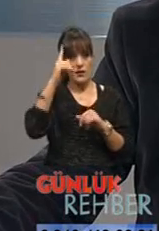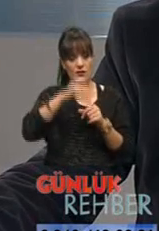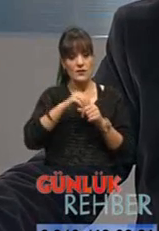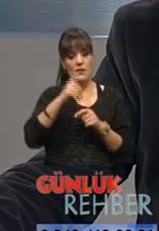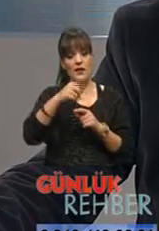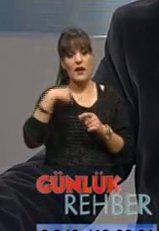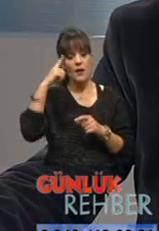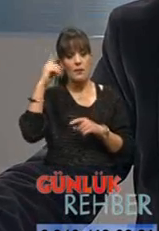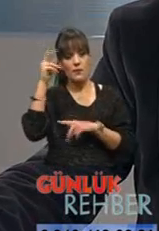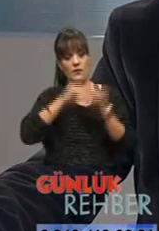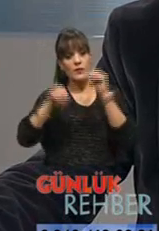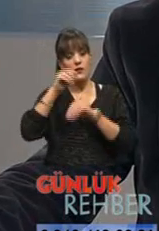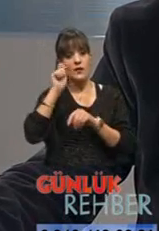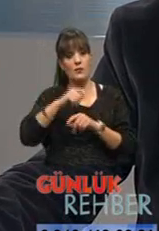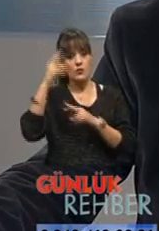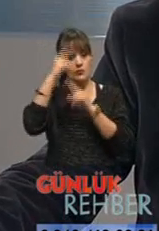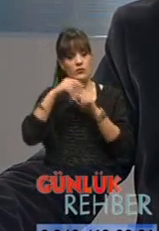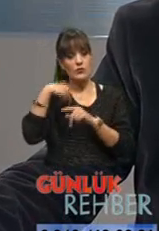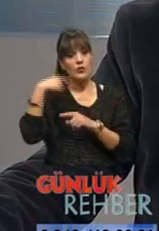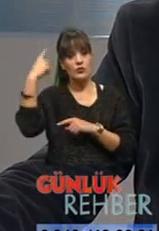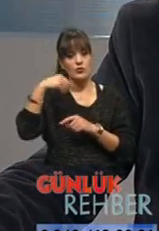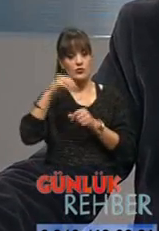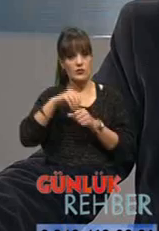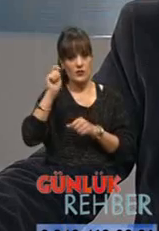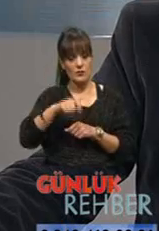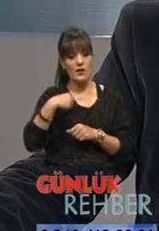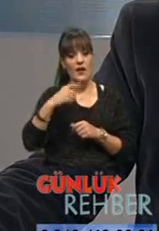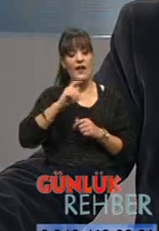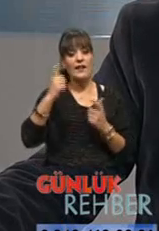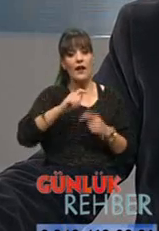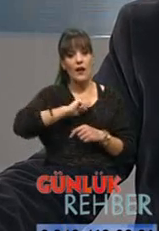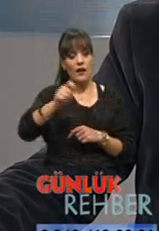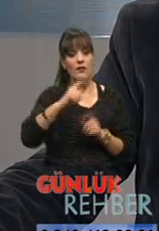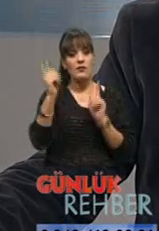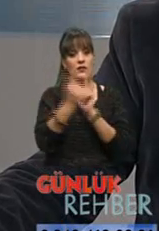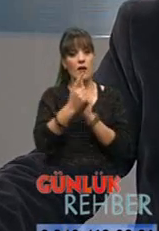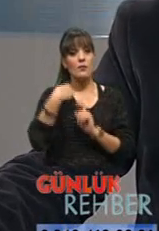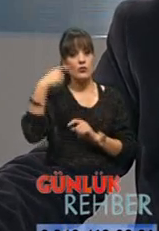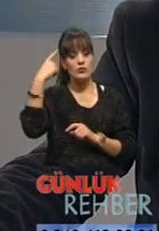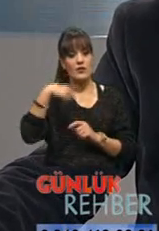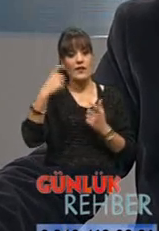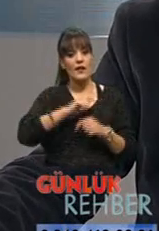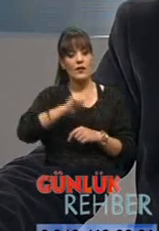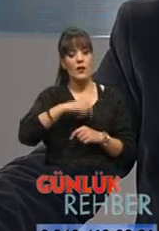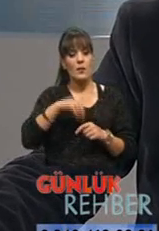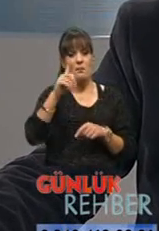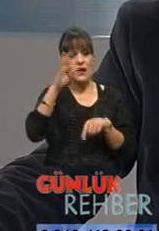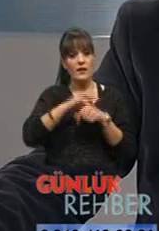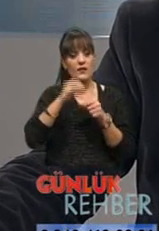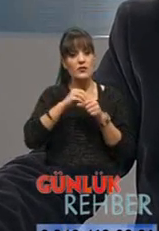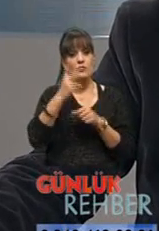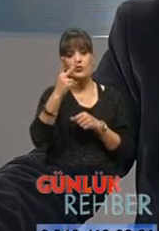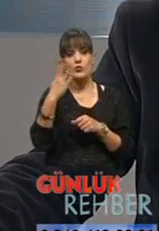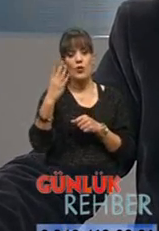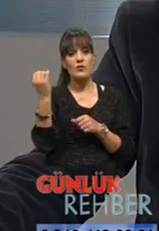hem tekniği düşünüyorsunuz, hem karşı rakibi kontrol ediyorsunuz, hem nereye atacağınızı karar veriyorsunuz. Bakın bir anda 3-4 tane şey